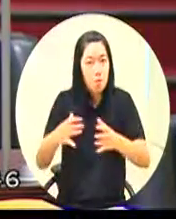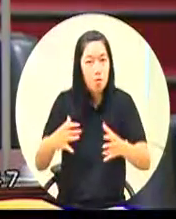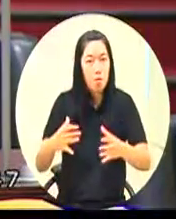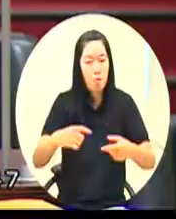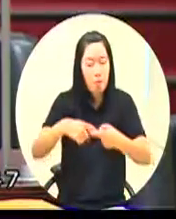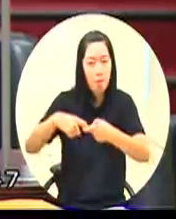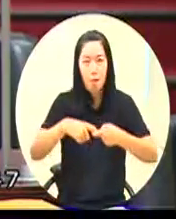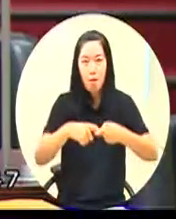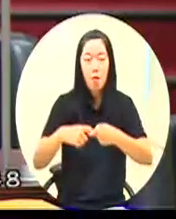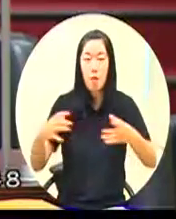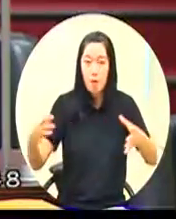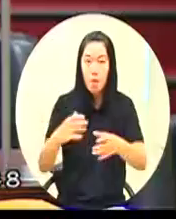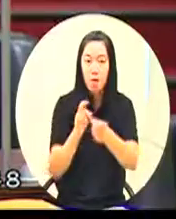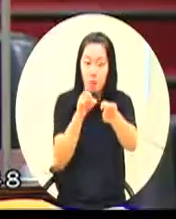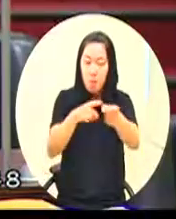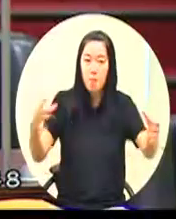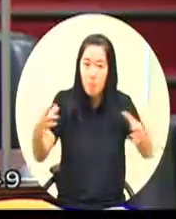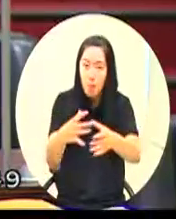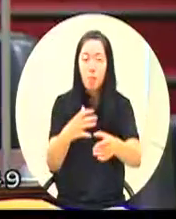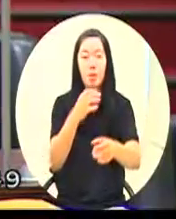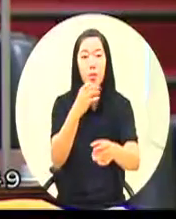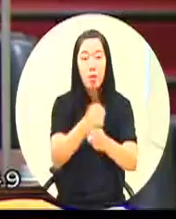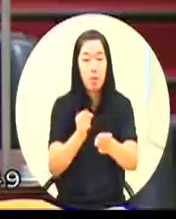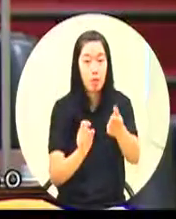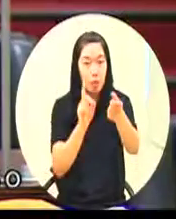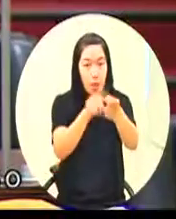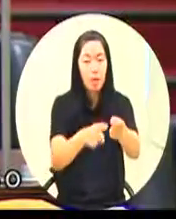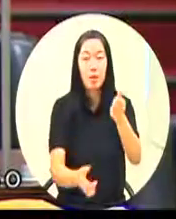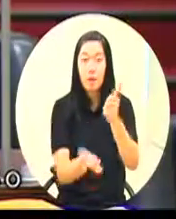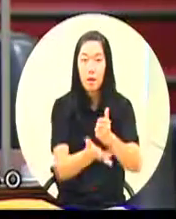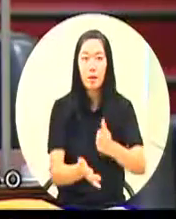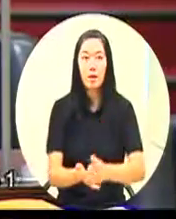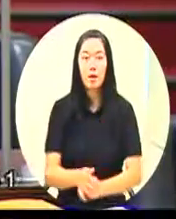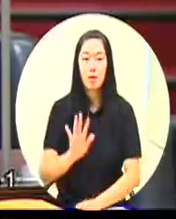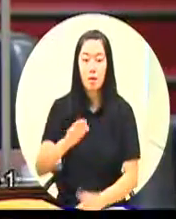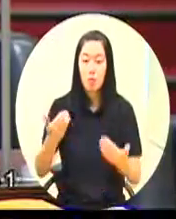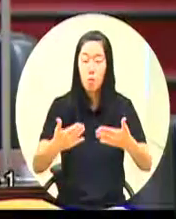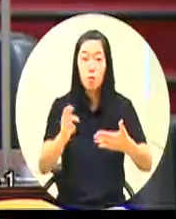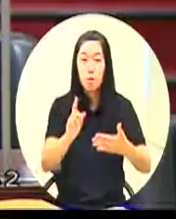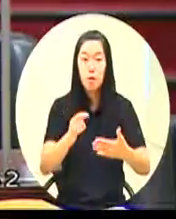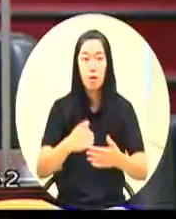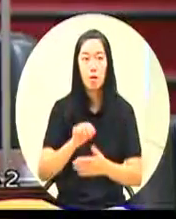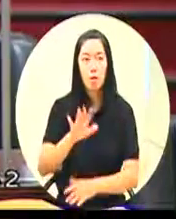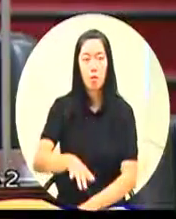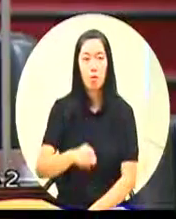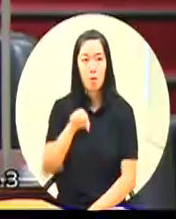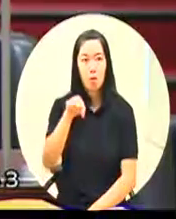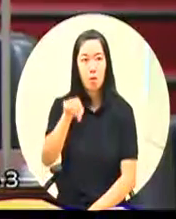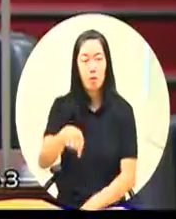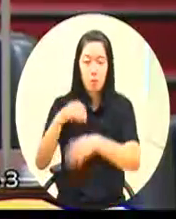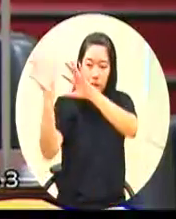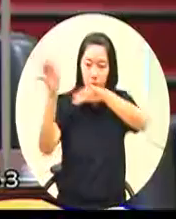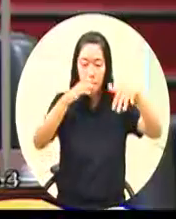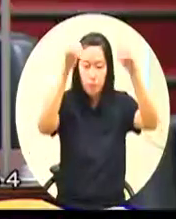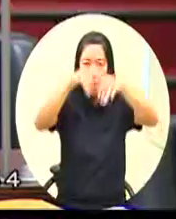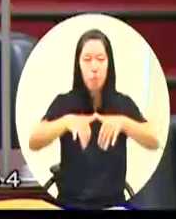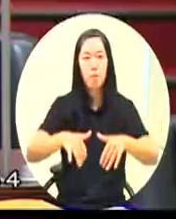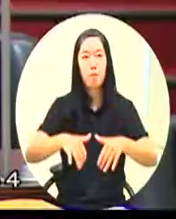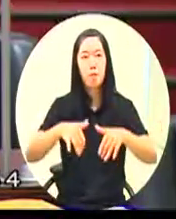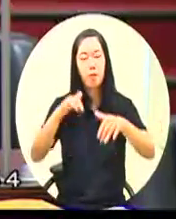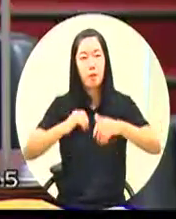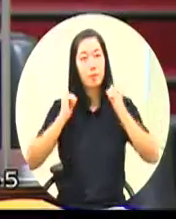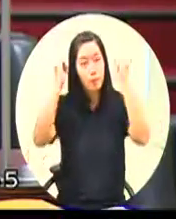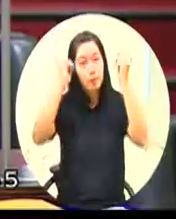共同完成这个目标。 我记得， 问题是现在。我们只是一直把这个风雨球场把它摆